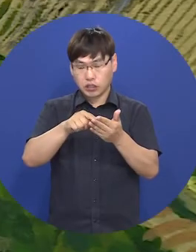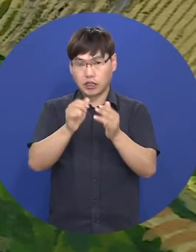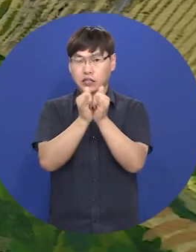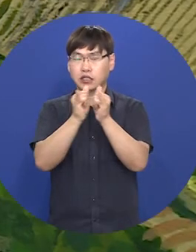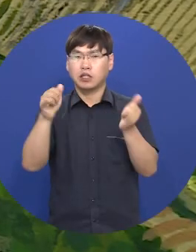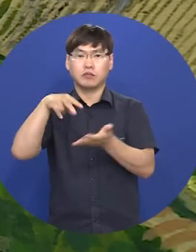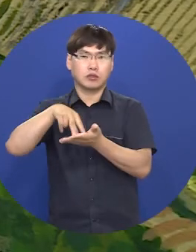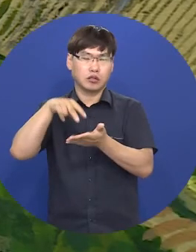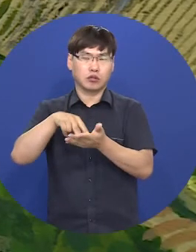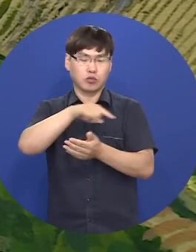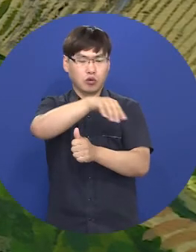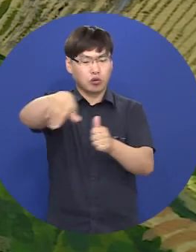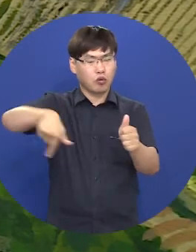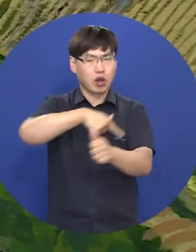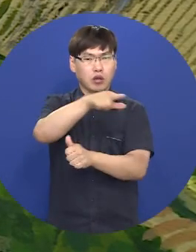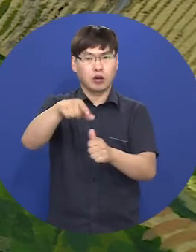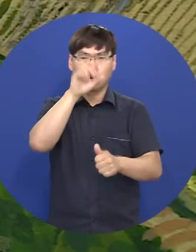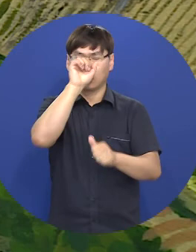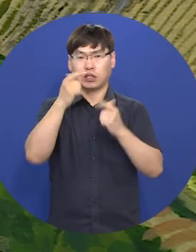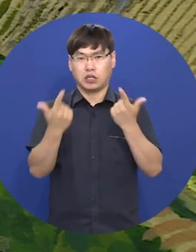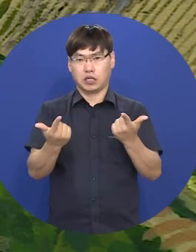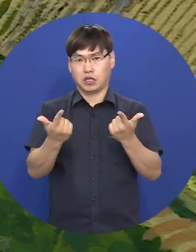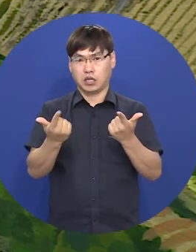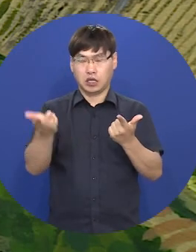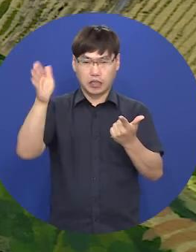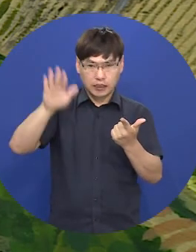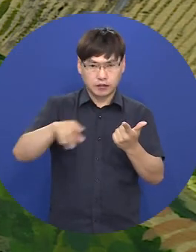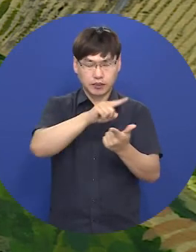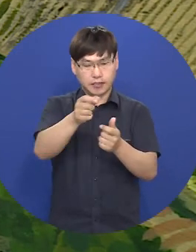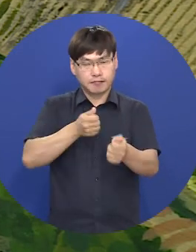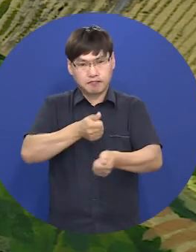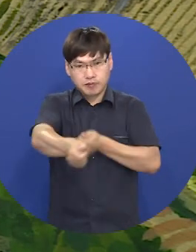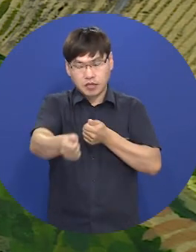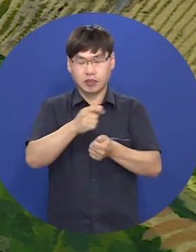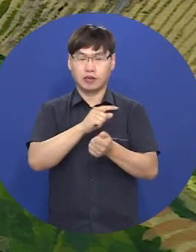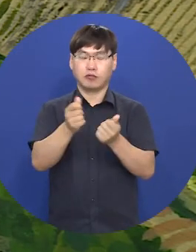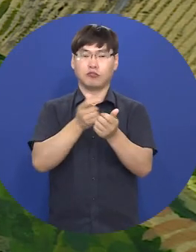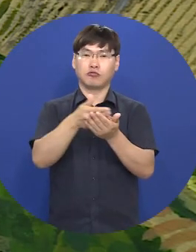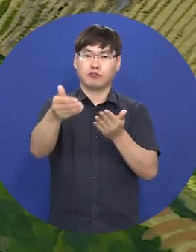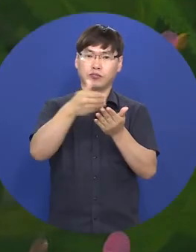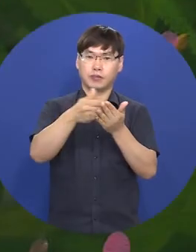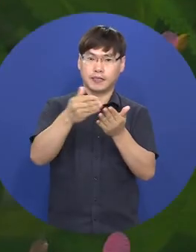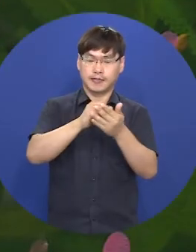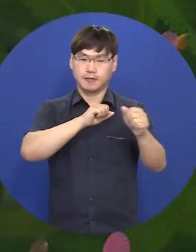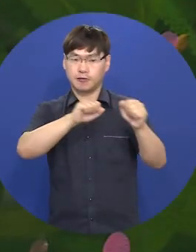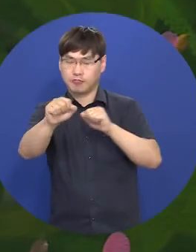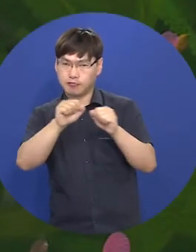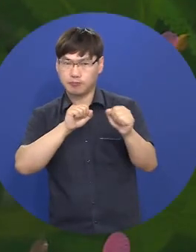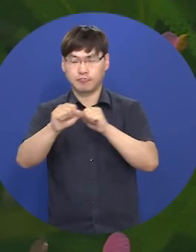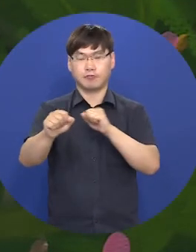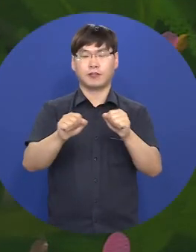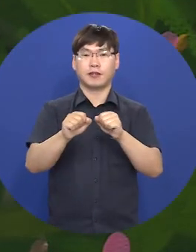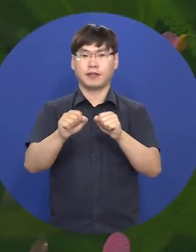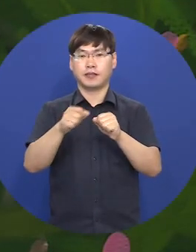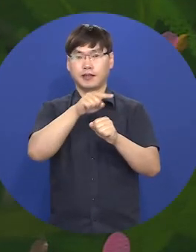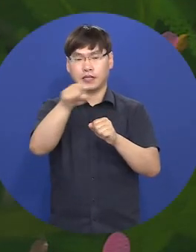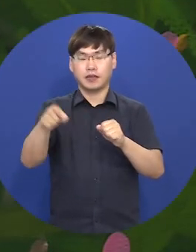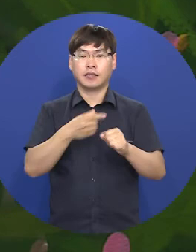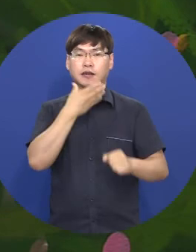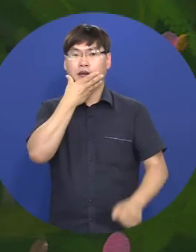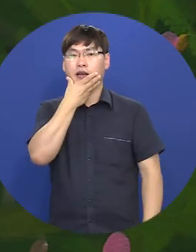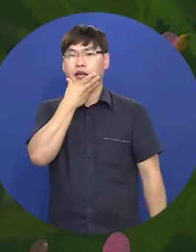하는데요. 평창 미술동호회 회원들은 창작 스튜디오에 나와서 그림을 그리는 시간만큼은 행복했다고